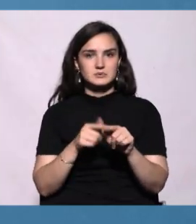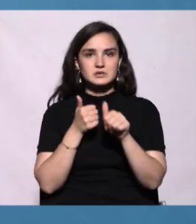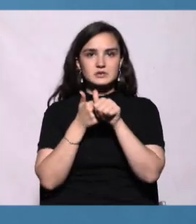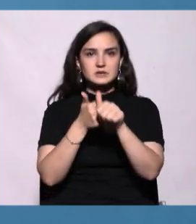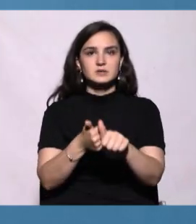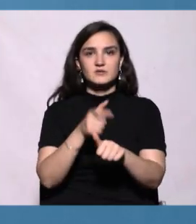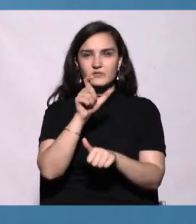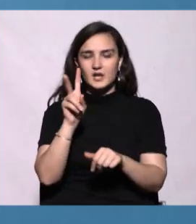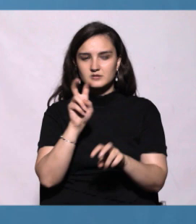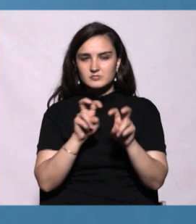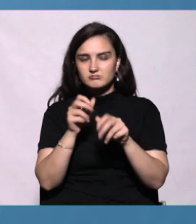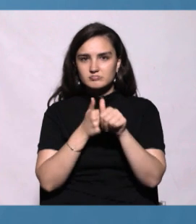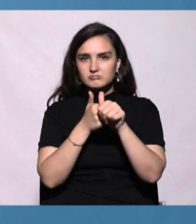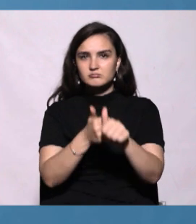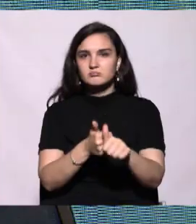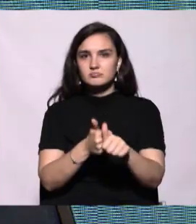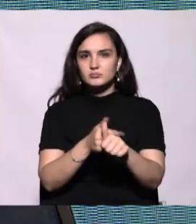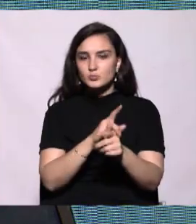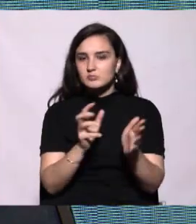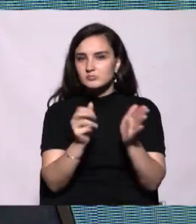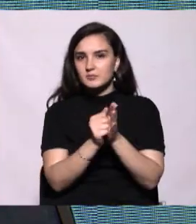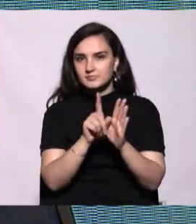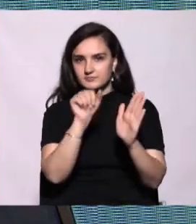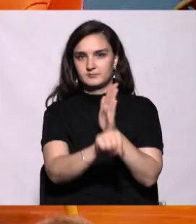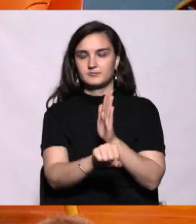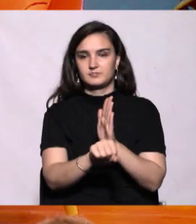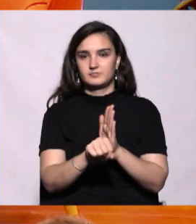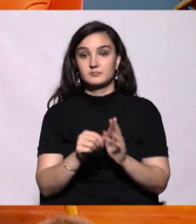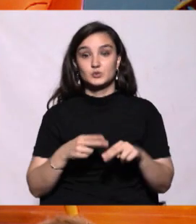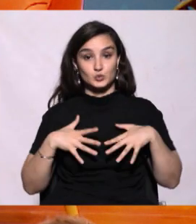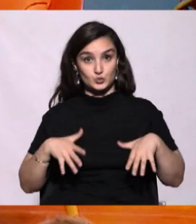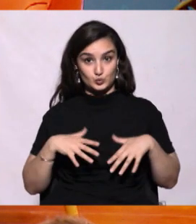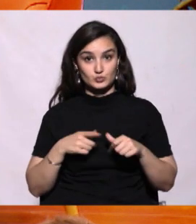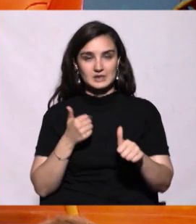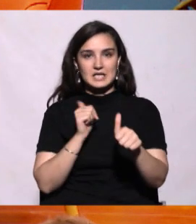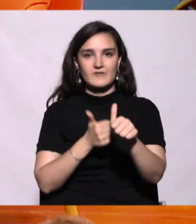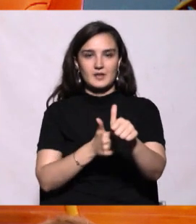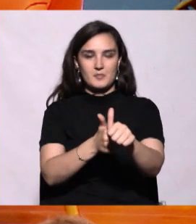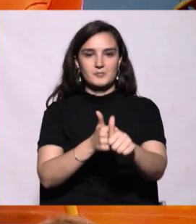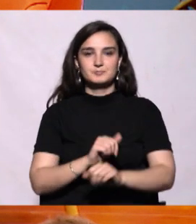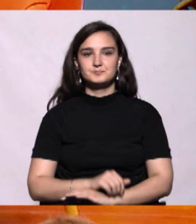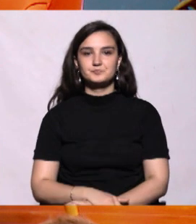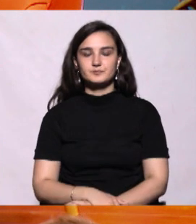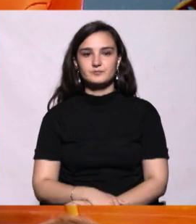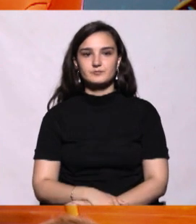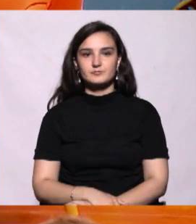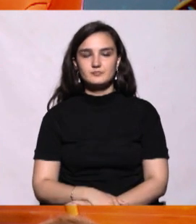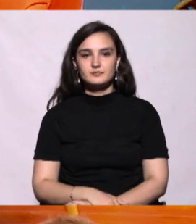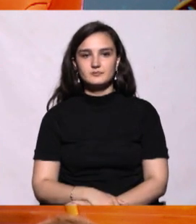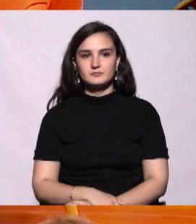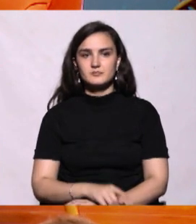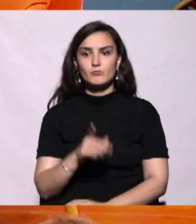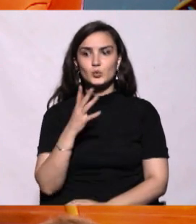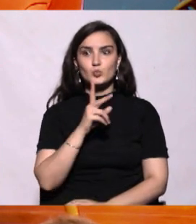follow someone in order to overtake them or capture them somehow. Yeah, in Georgian, დადევნება. And if you are pursued